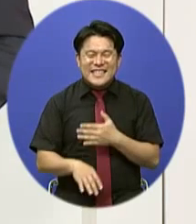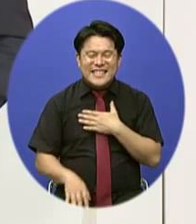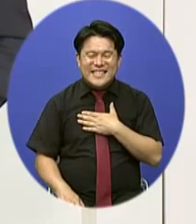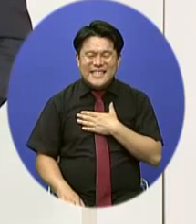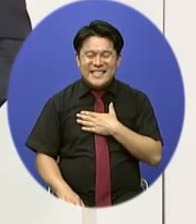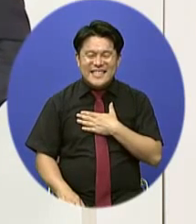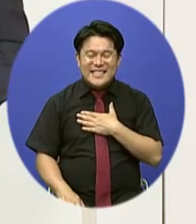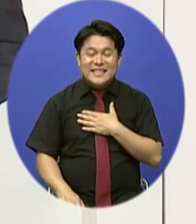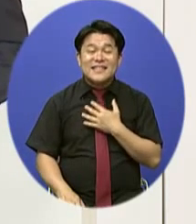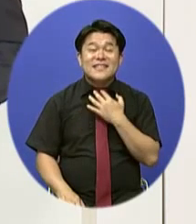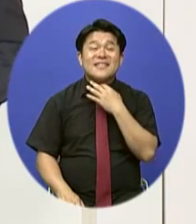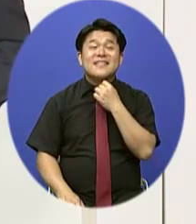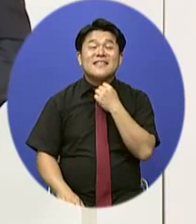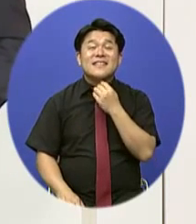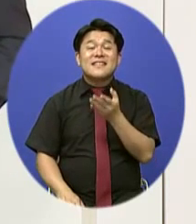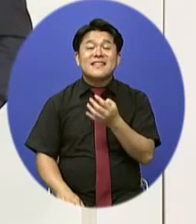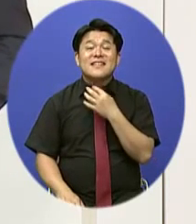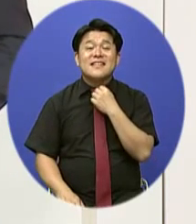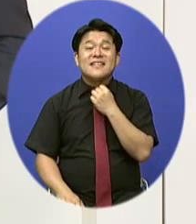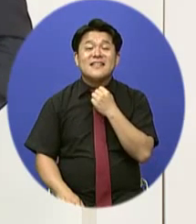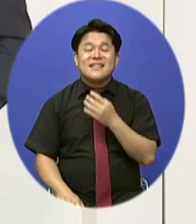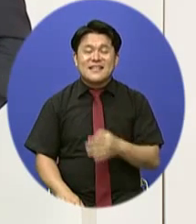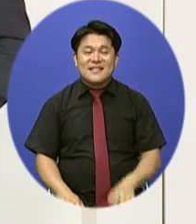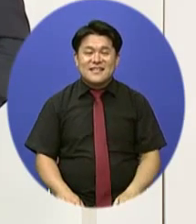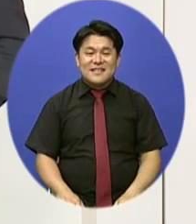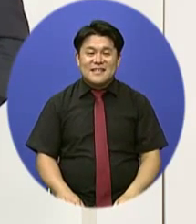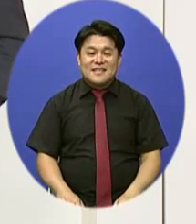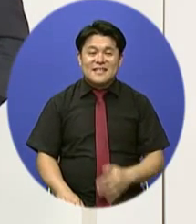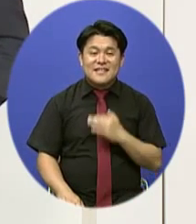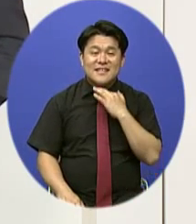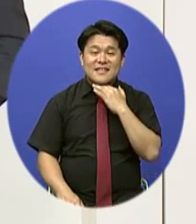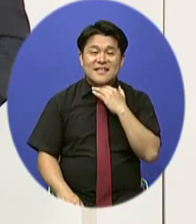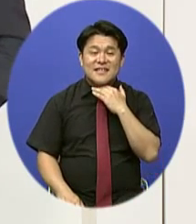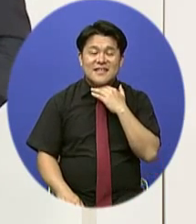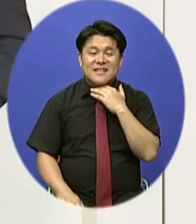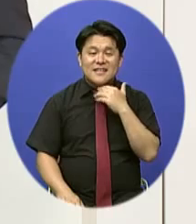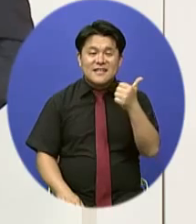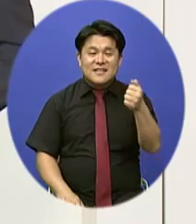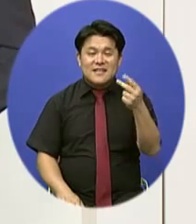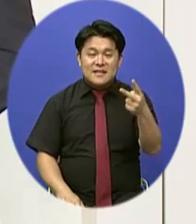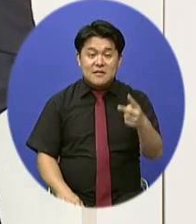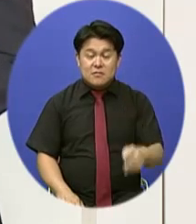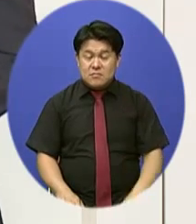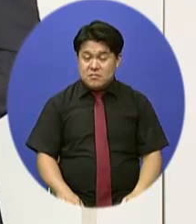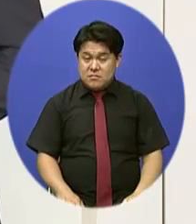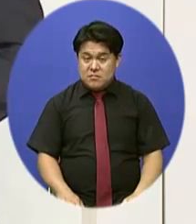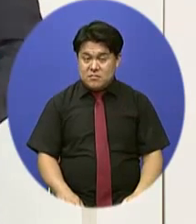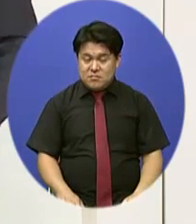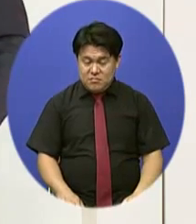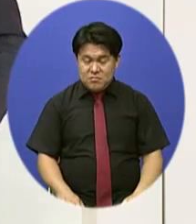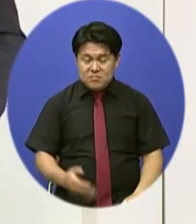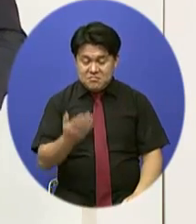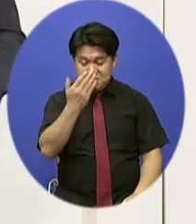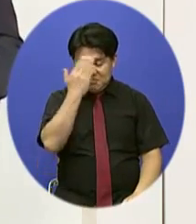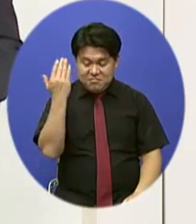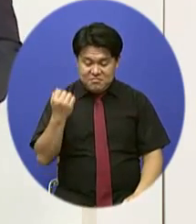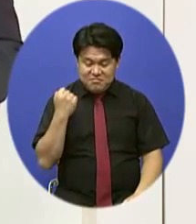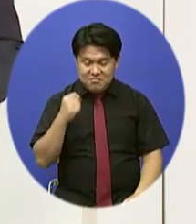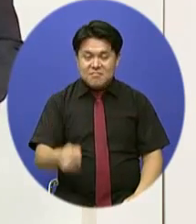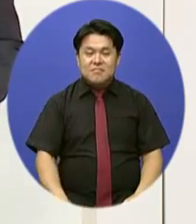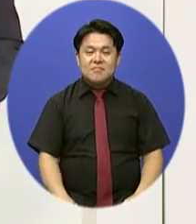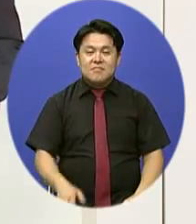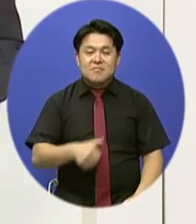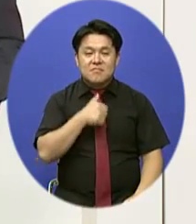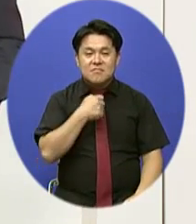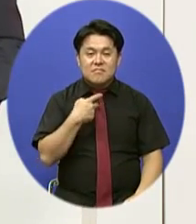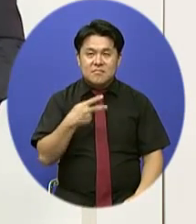올해 몇 학년 몇 반이세요? 5학년 2반이요. 그러니까요. 아, 그럼요. 네.